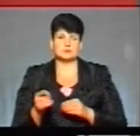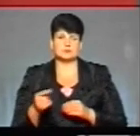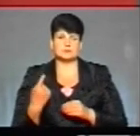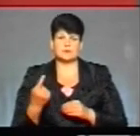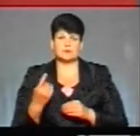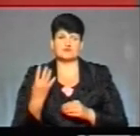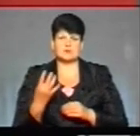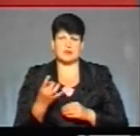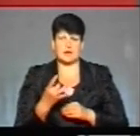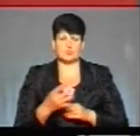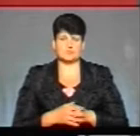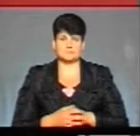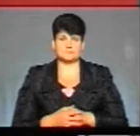райони?